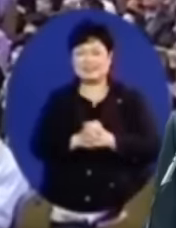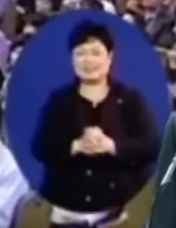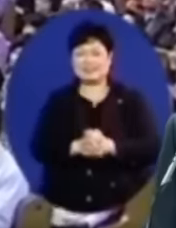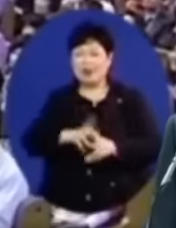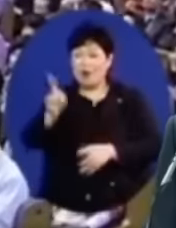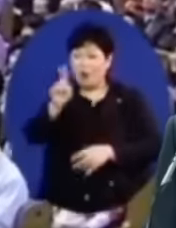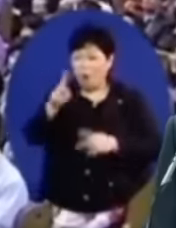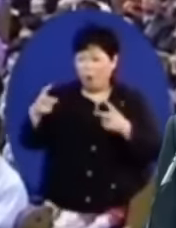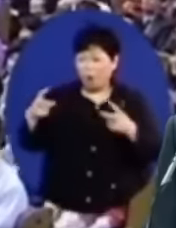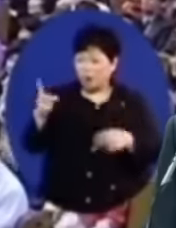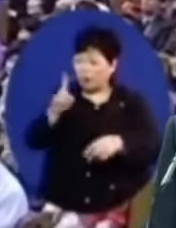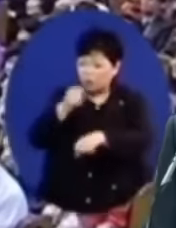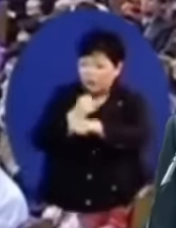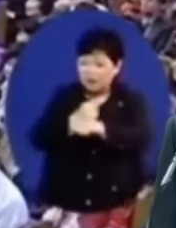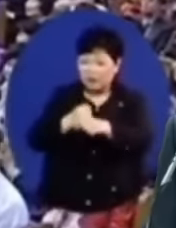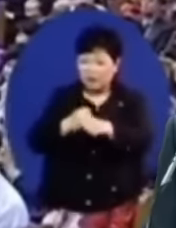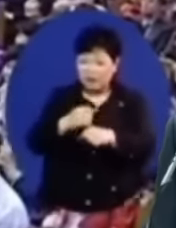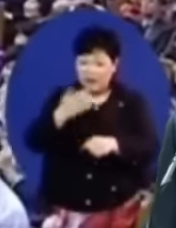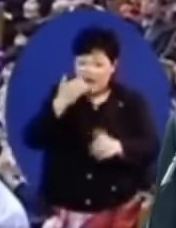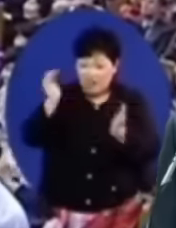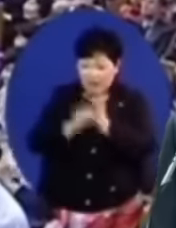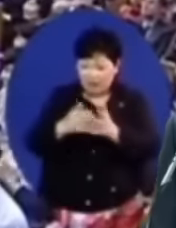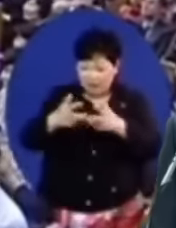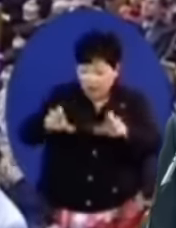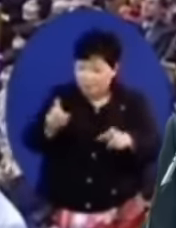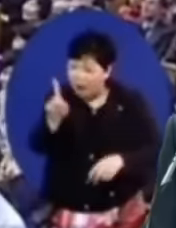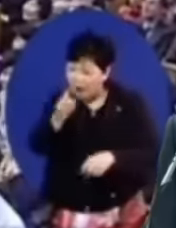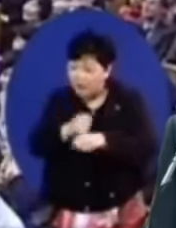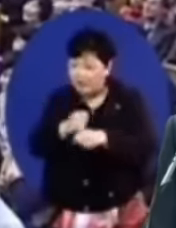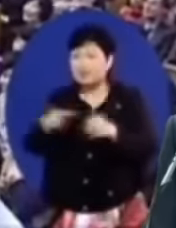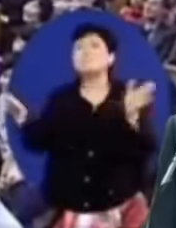어떻게 그런 일이 있을 수 있으면 그게 믿음입니다.